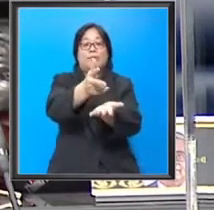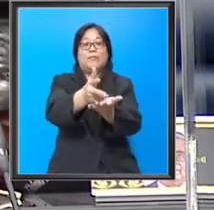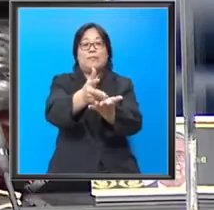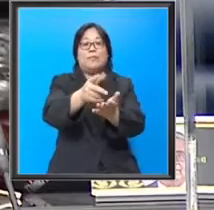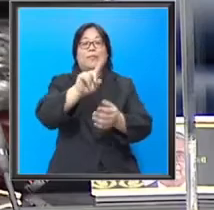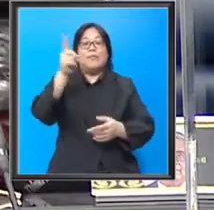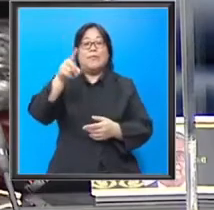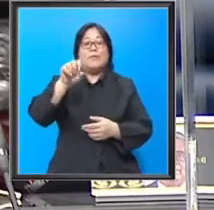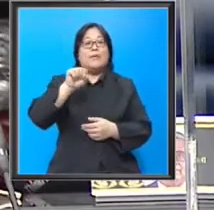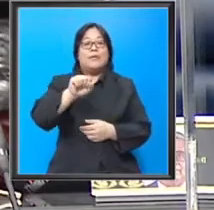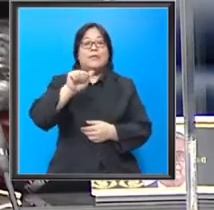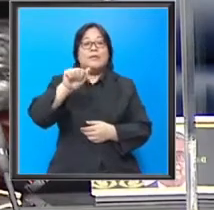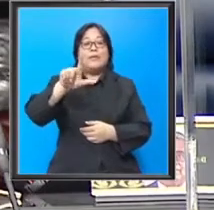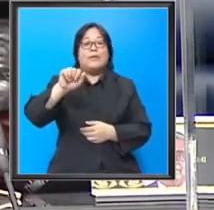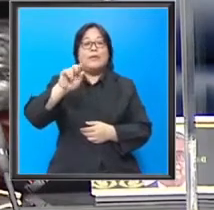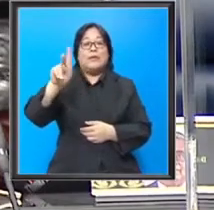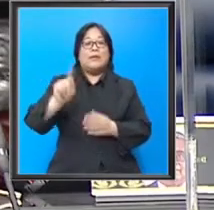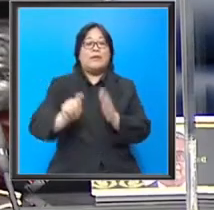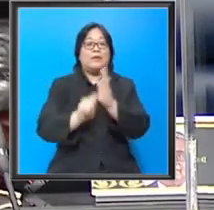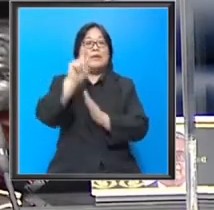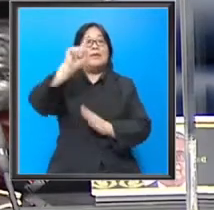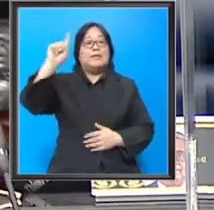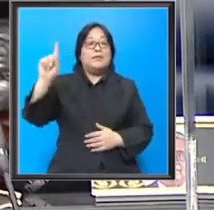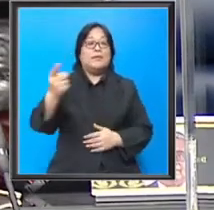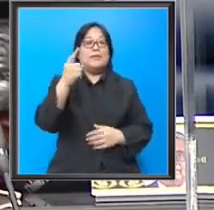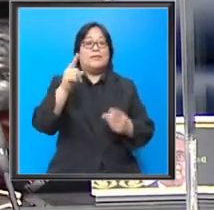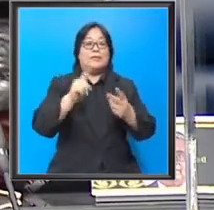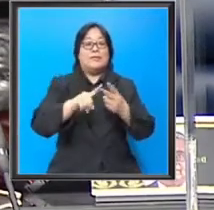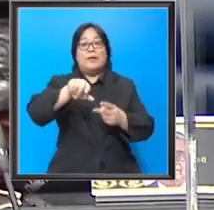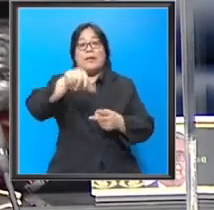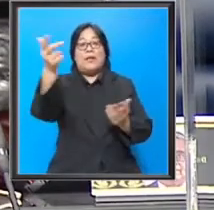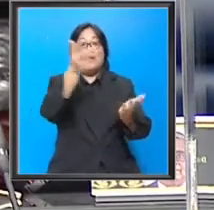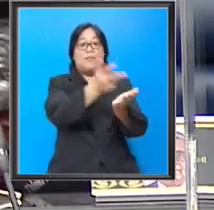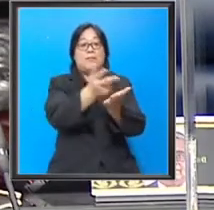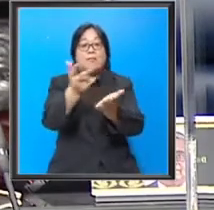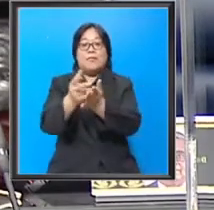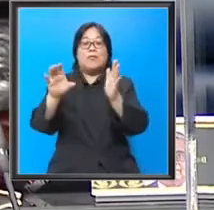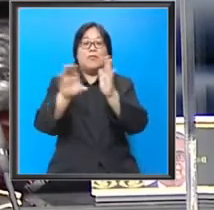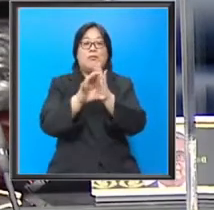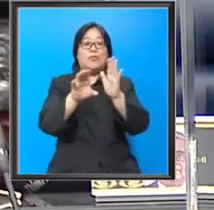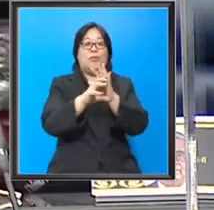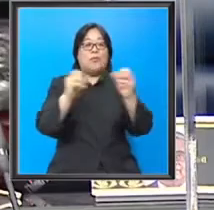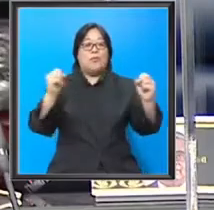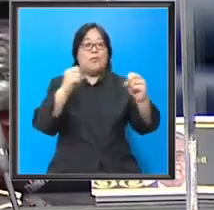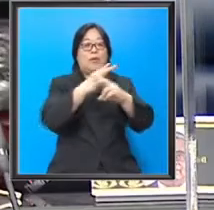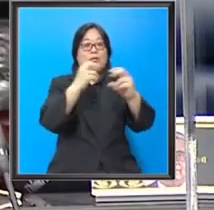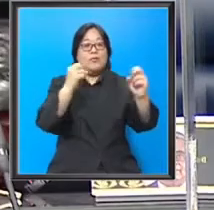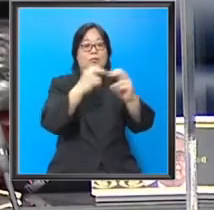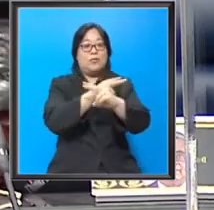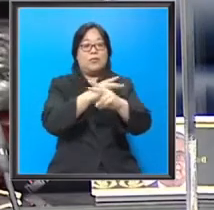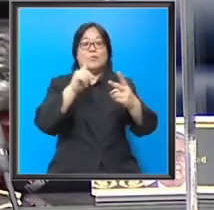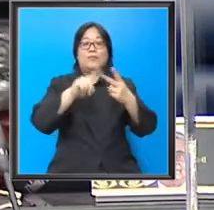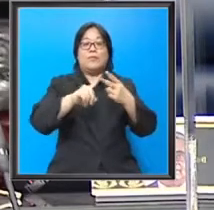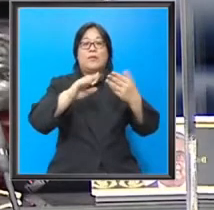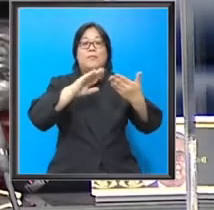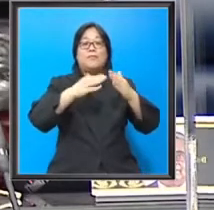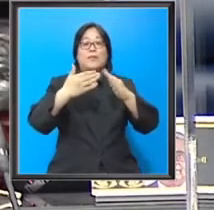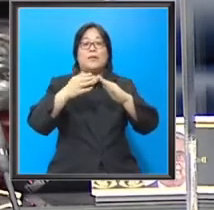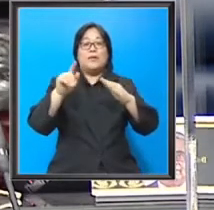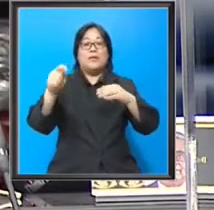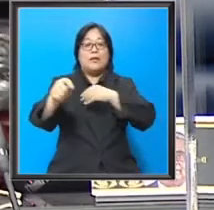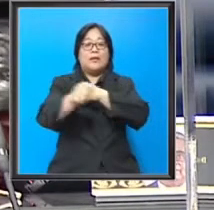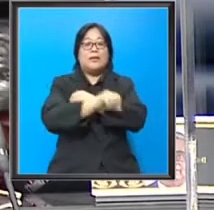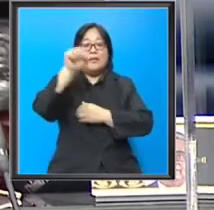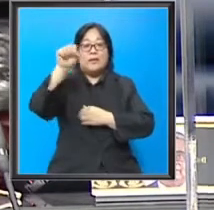station Salak Tinggi saja Kemudian parkir di stasiun lain seperti station Centre Oppo lumpur Bandar Tasik